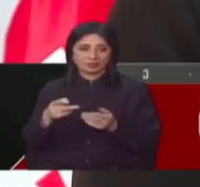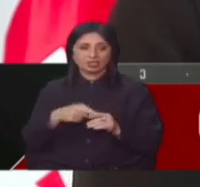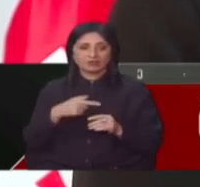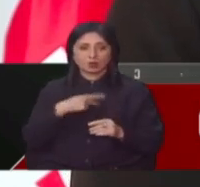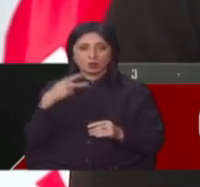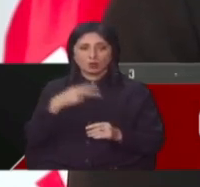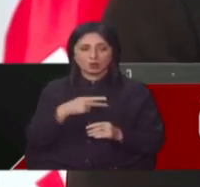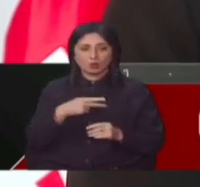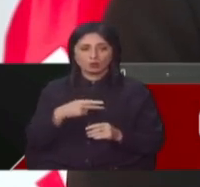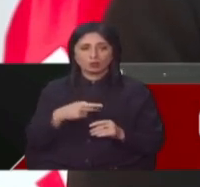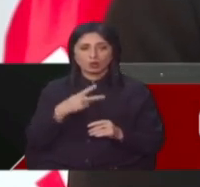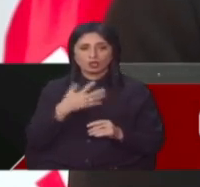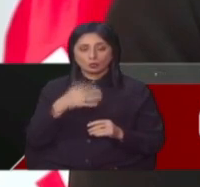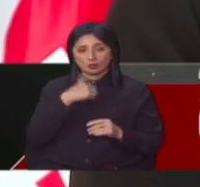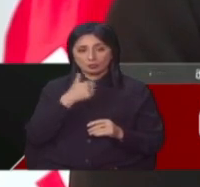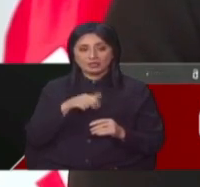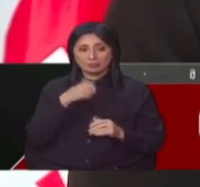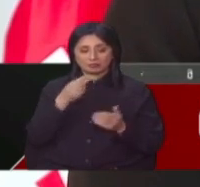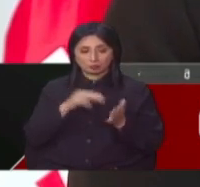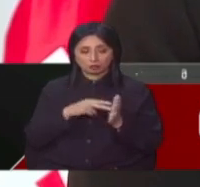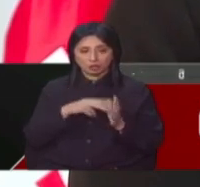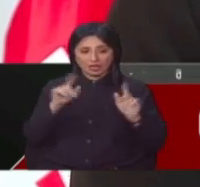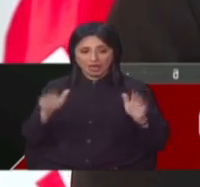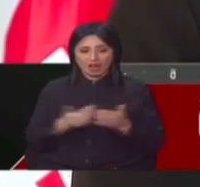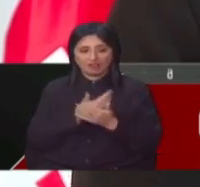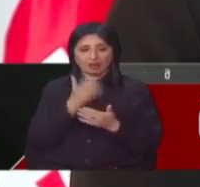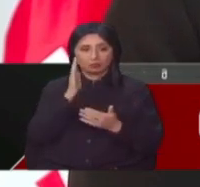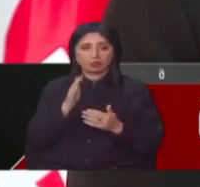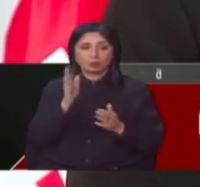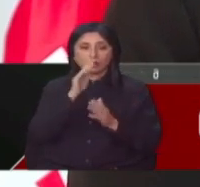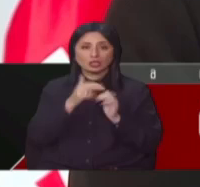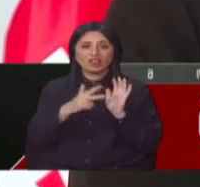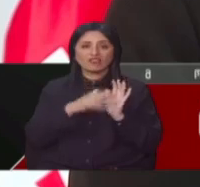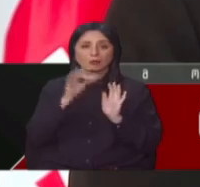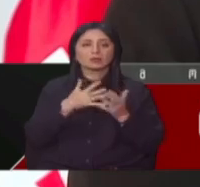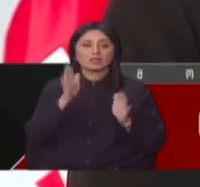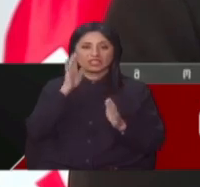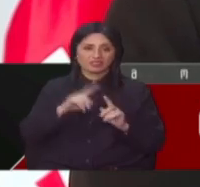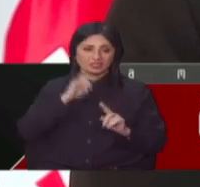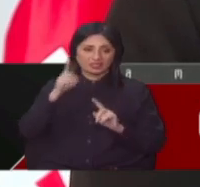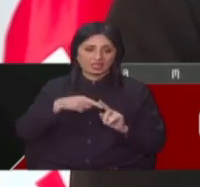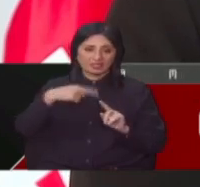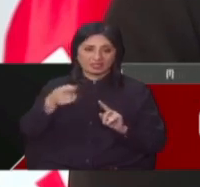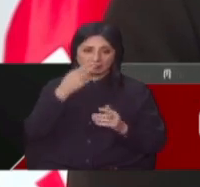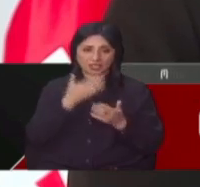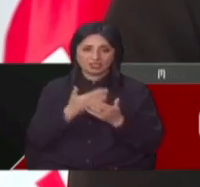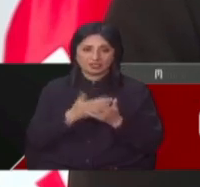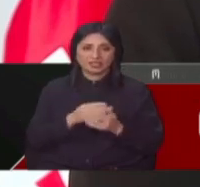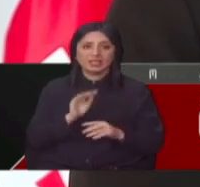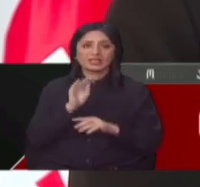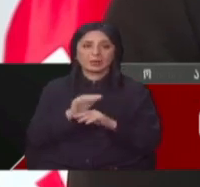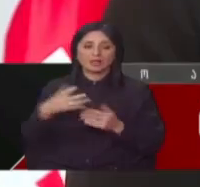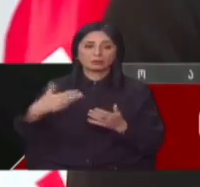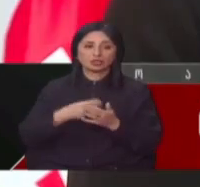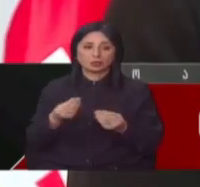a dat gata, a dat gata, a dat gata, a dat gata, a dat gata, a dat gata, a dat